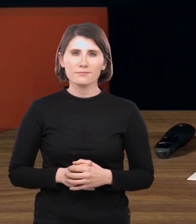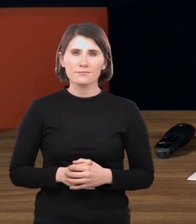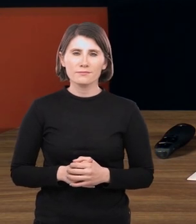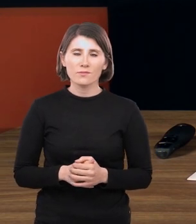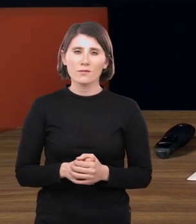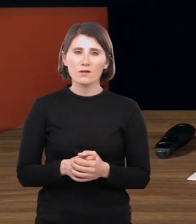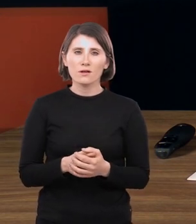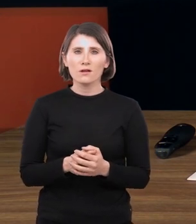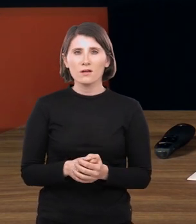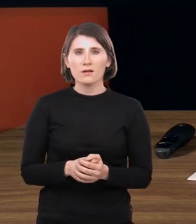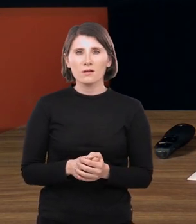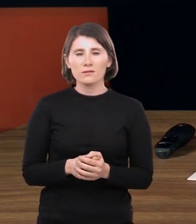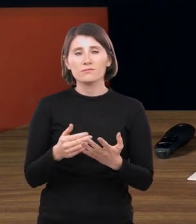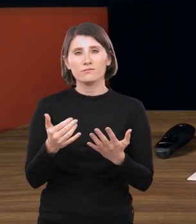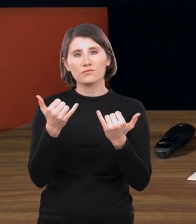To, co jest też ważne,